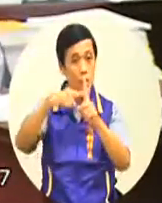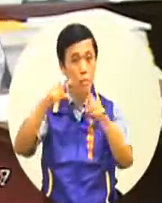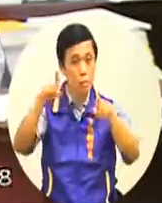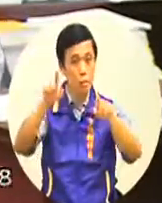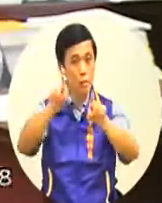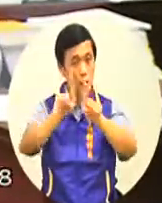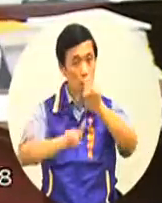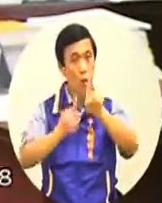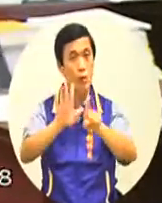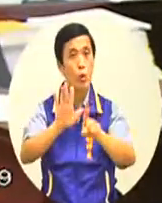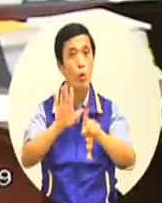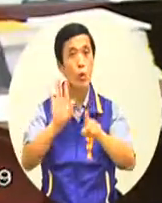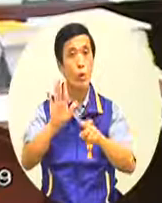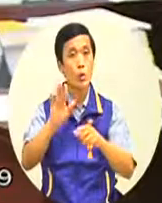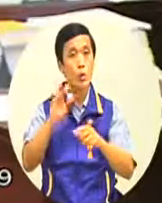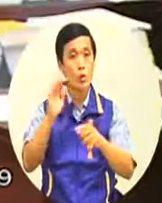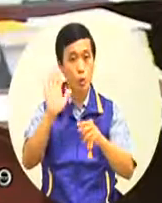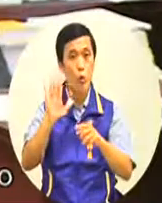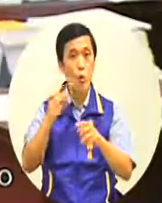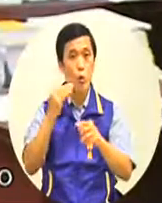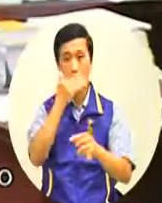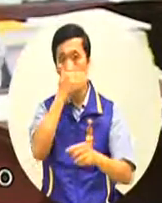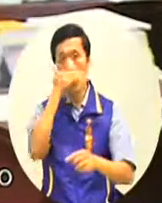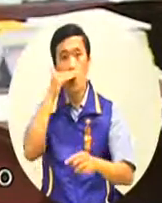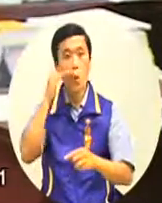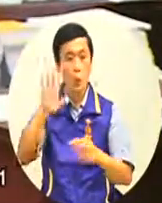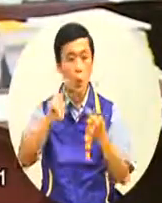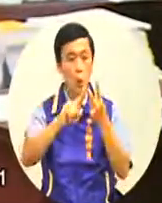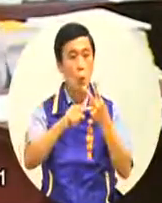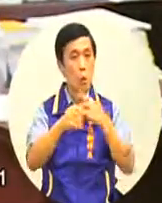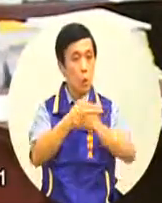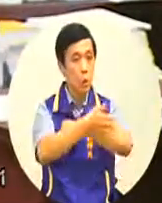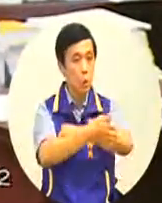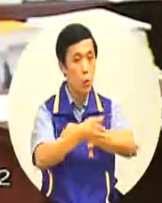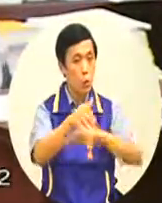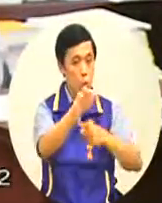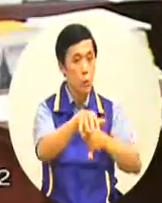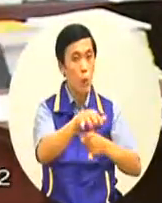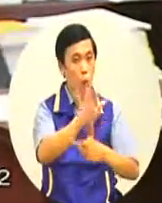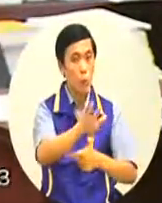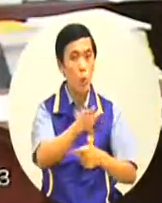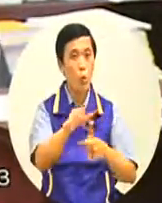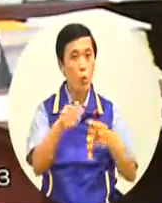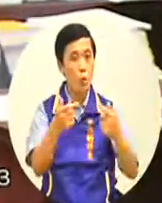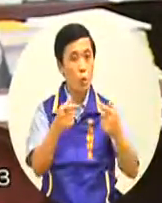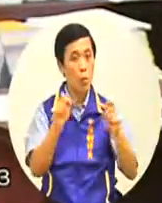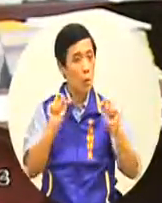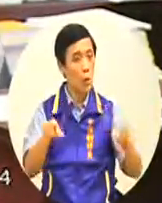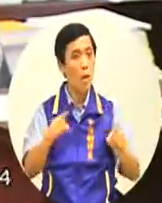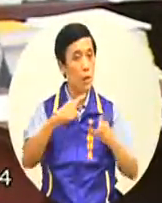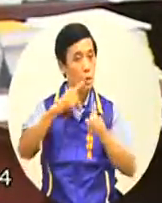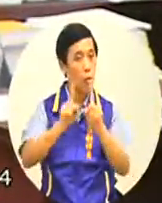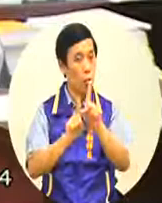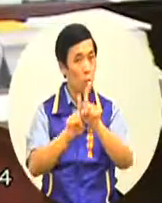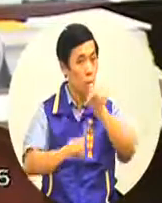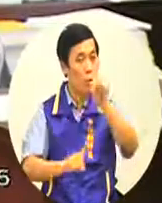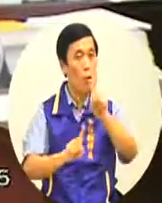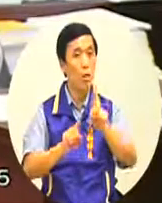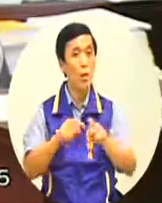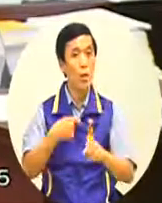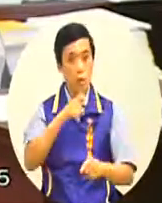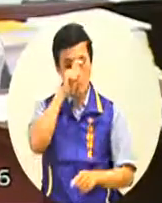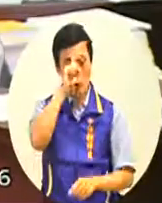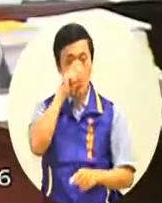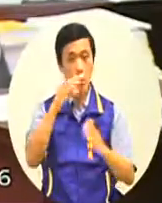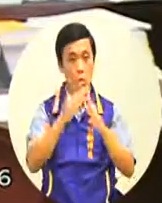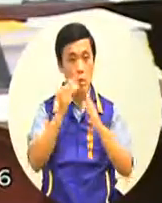蛮 high class 的，然后也有农村，也有一般的市民朋友，所以怎么样去符合那边的生活形态，真的是拜托局长，我们一起再来